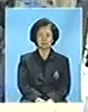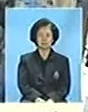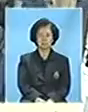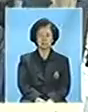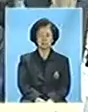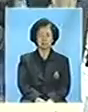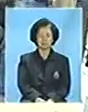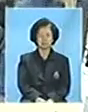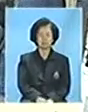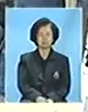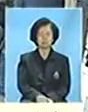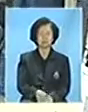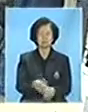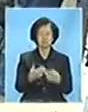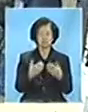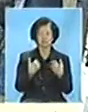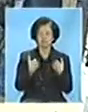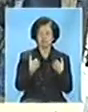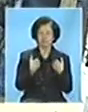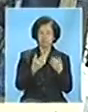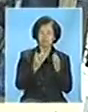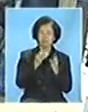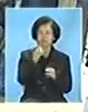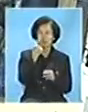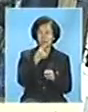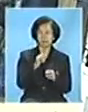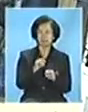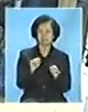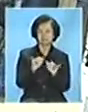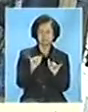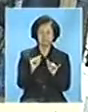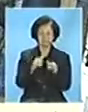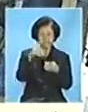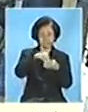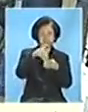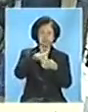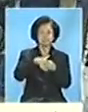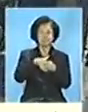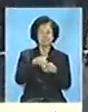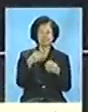ท่านสมาชิกคะมีท่านใดที่ยังไม่ออกเสียงลงคะแนนไหมคะ